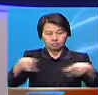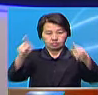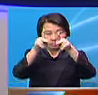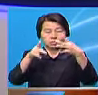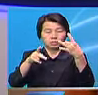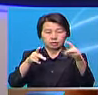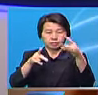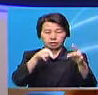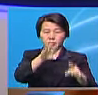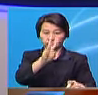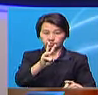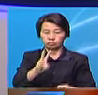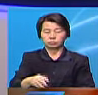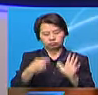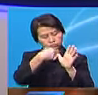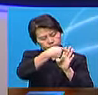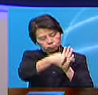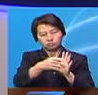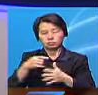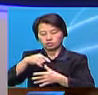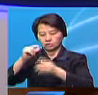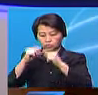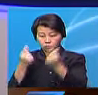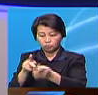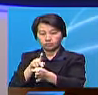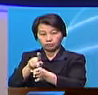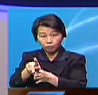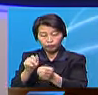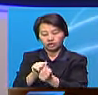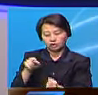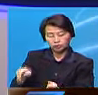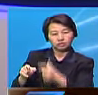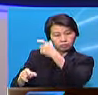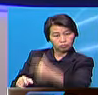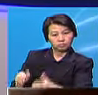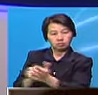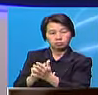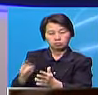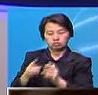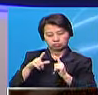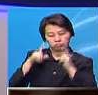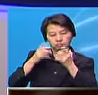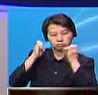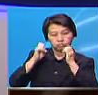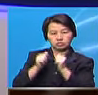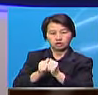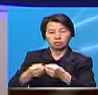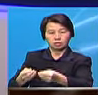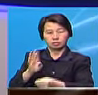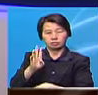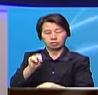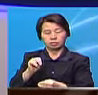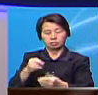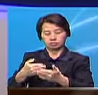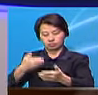18 Jun ini. Selain elemen calon tempatan dan golongan profesional, beliau juga merupakan calon likeable yang pernah dinyatakan BN sebelum